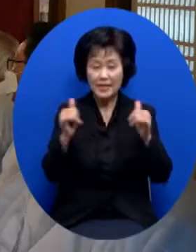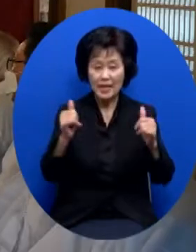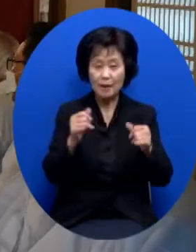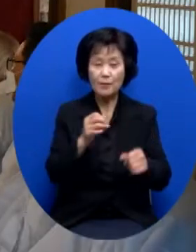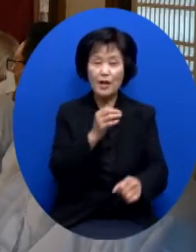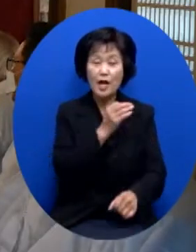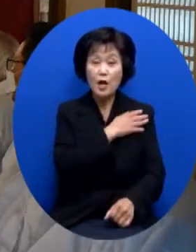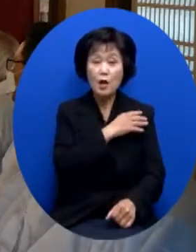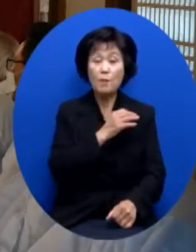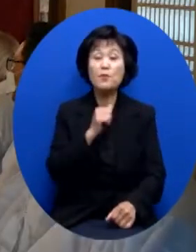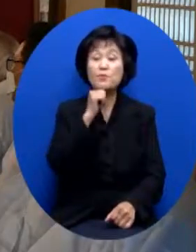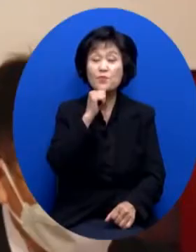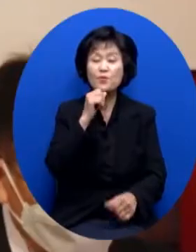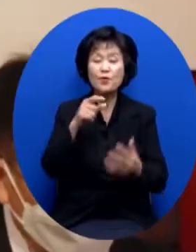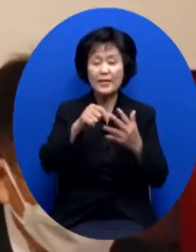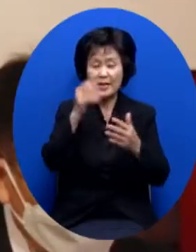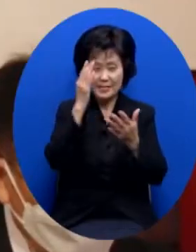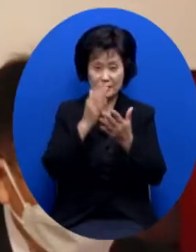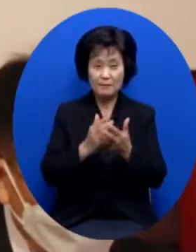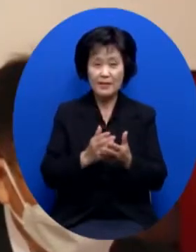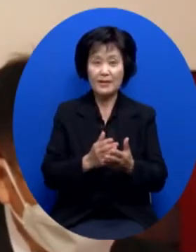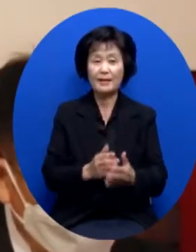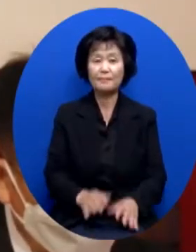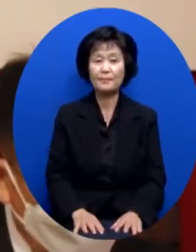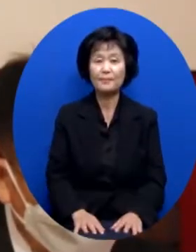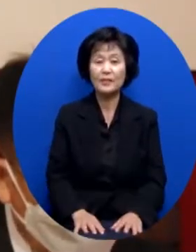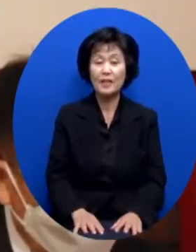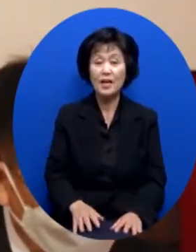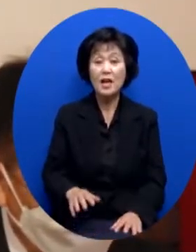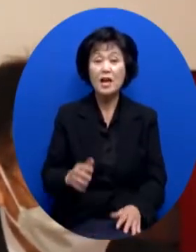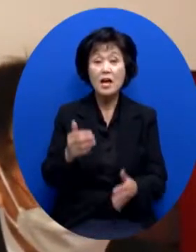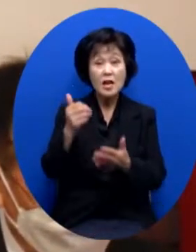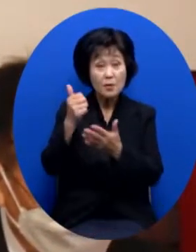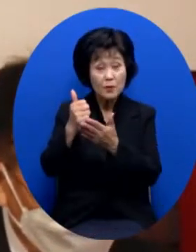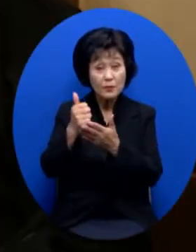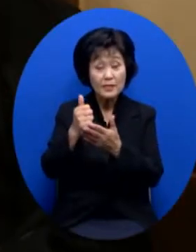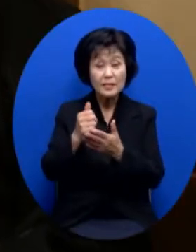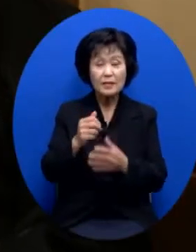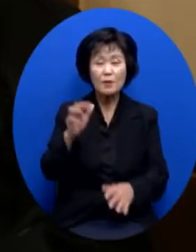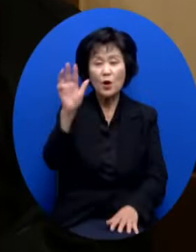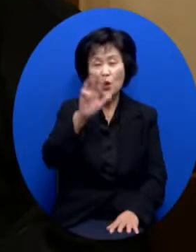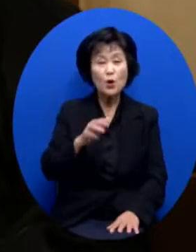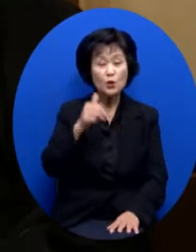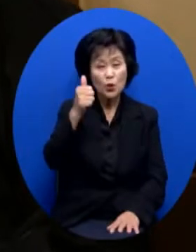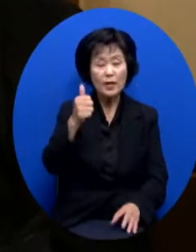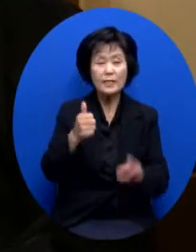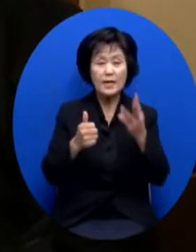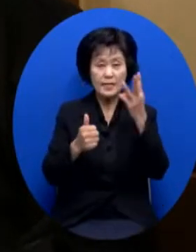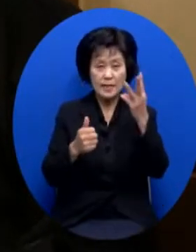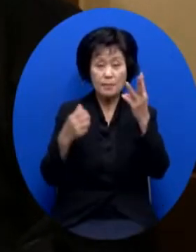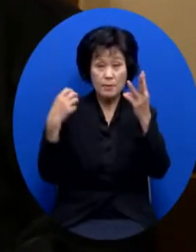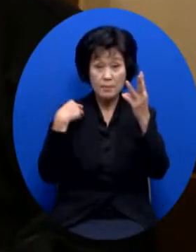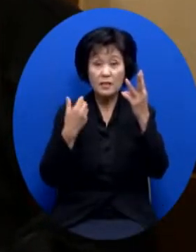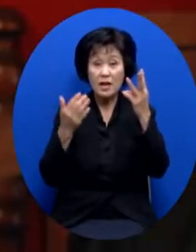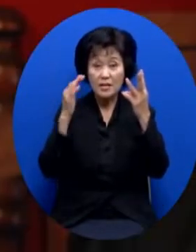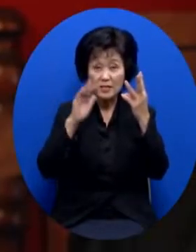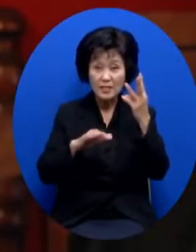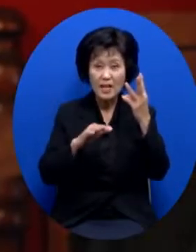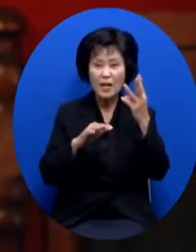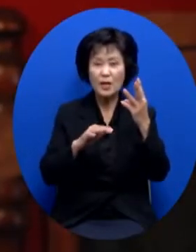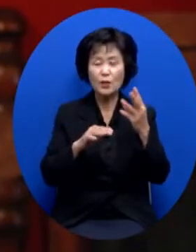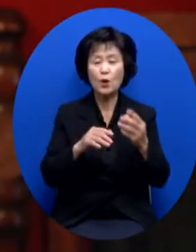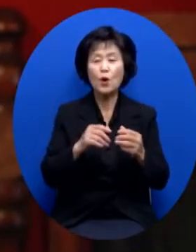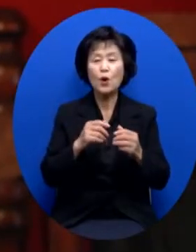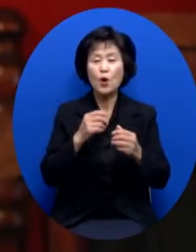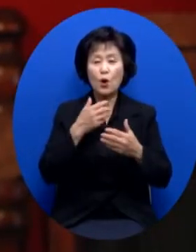목사 기념사업회는 세 차례나 장로교단 총회장을 지냈으면서도 명예나 재물에 관심을 두지 않고 묵묵히 농촌